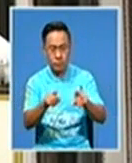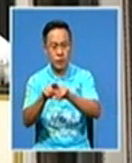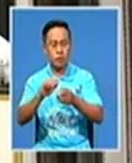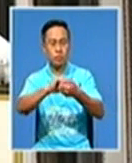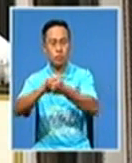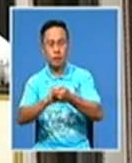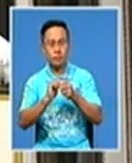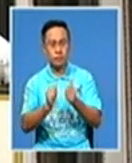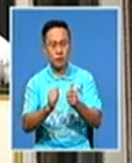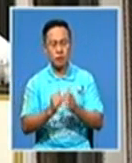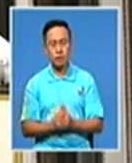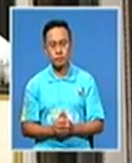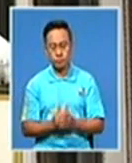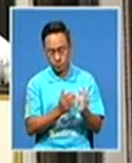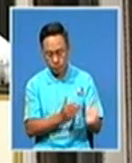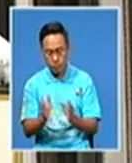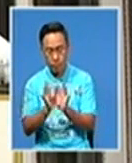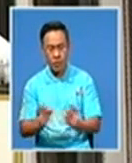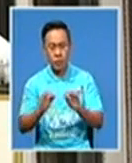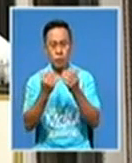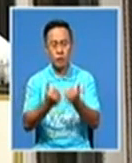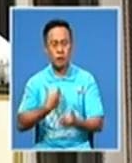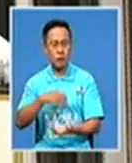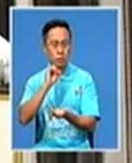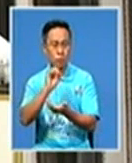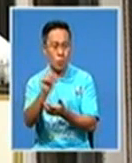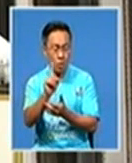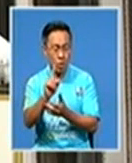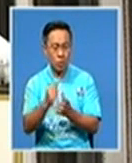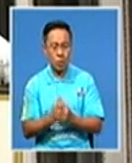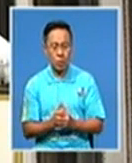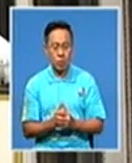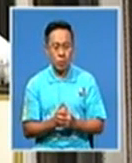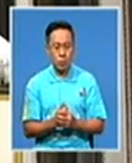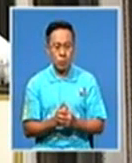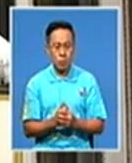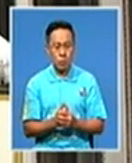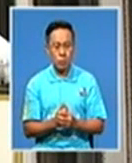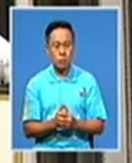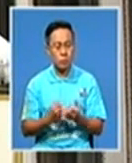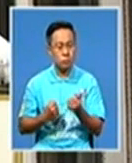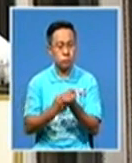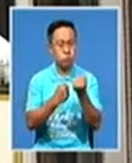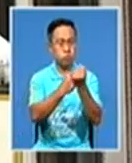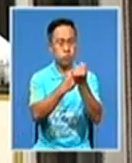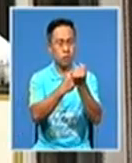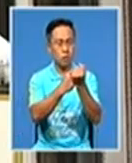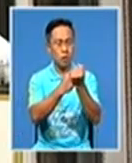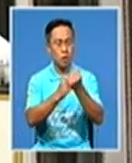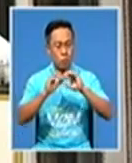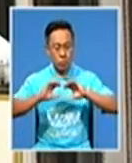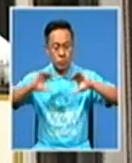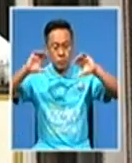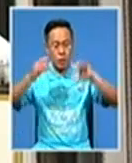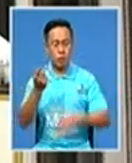ออย่างดีนะครับเรื่องสำคัญอีกเรื่องนึงก็คืออยากจะเรียนว่าวันนี้การเดินหน้าของรัฐบ